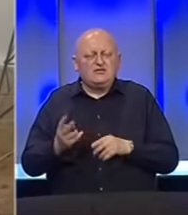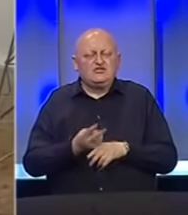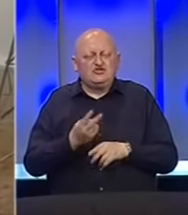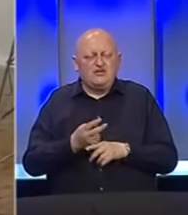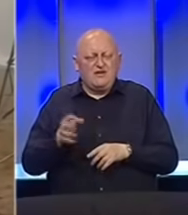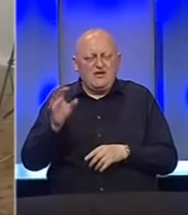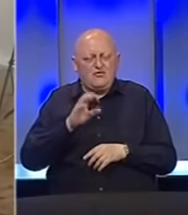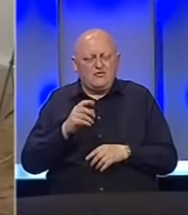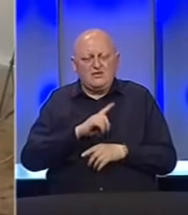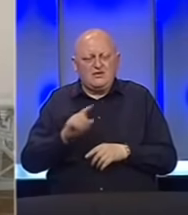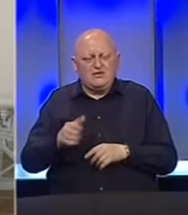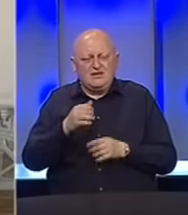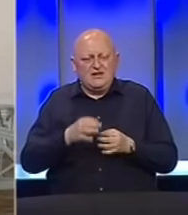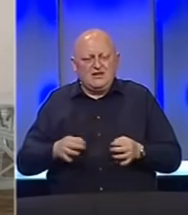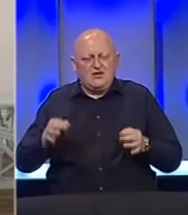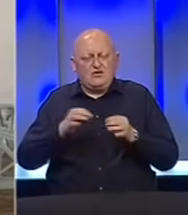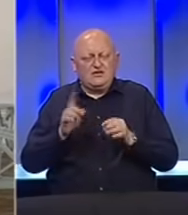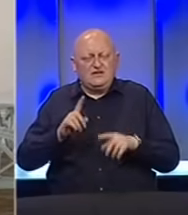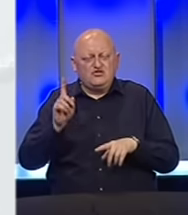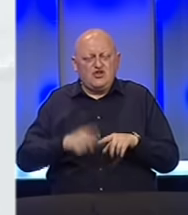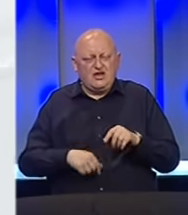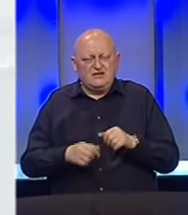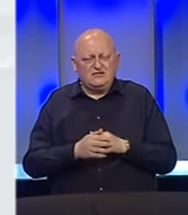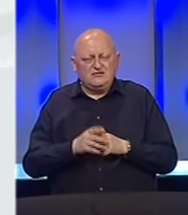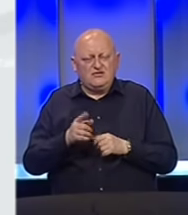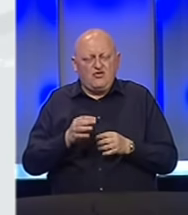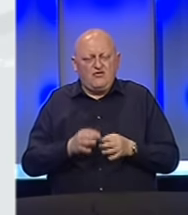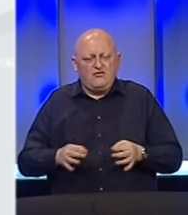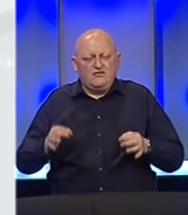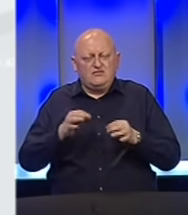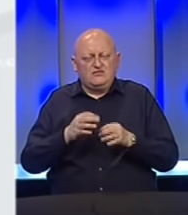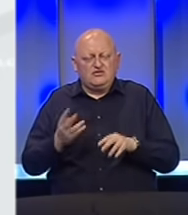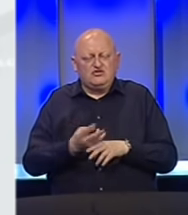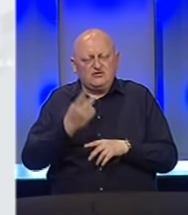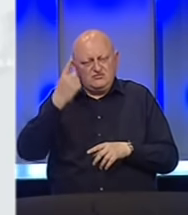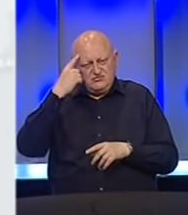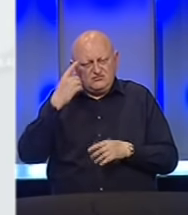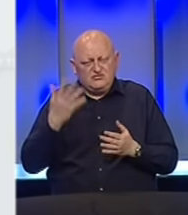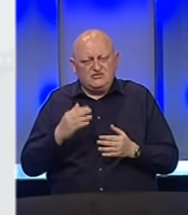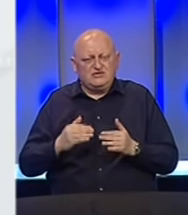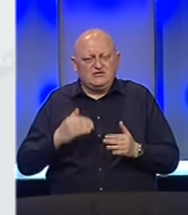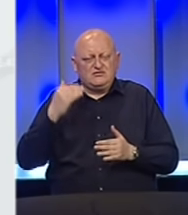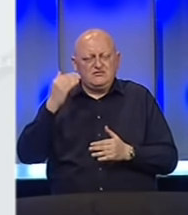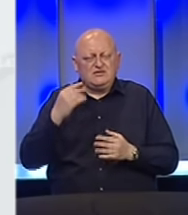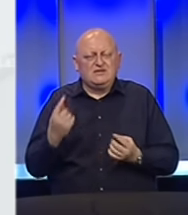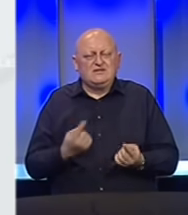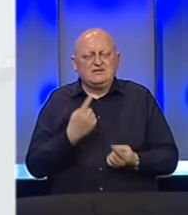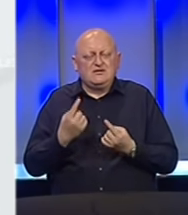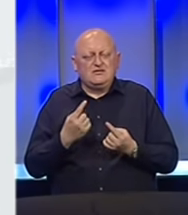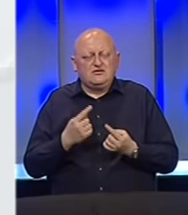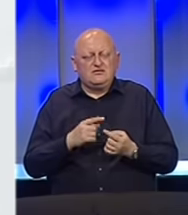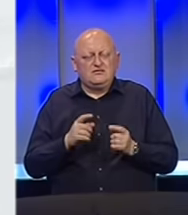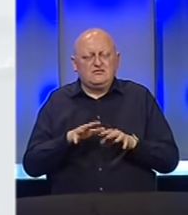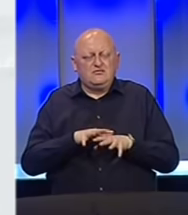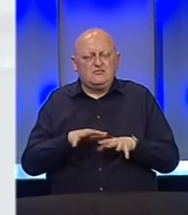zemalja, ali da ni jedan projekat nisu otkazali. Ovo je projekat od državnog značaja kojem će se podići nivo stabilnosti